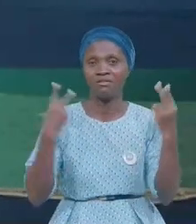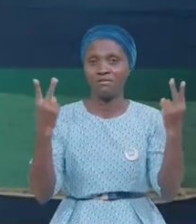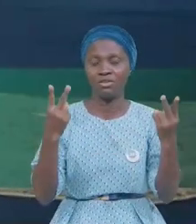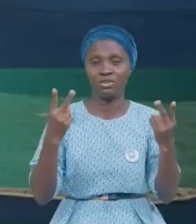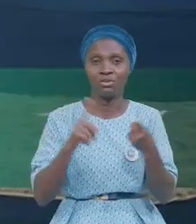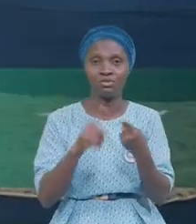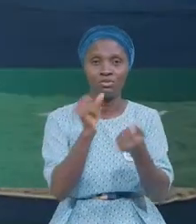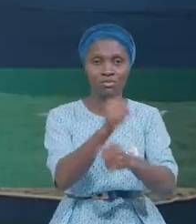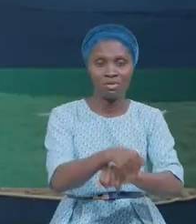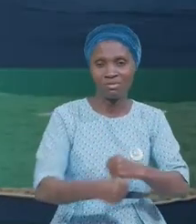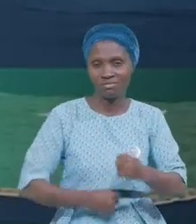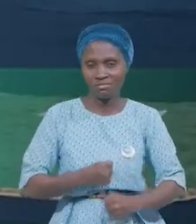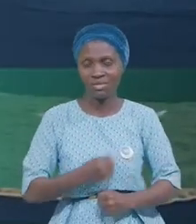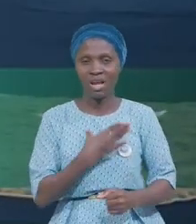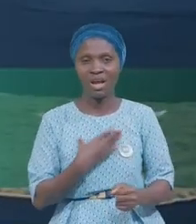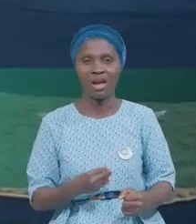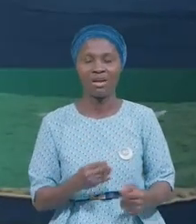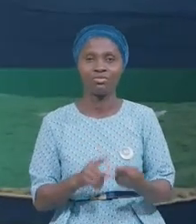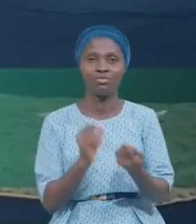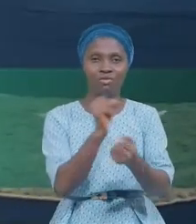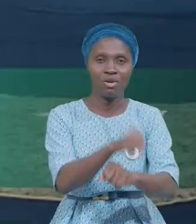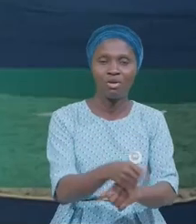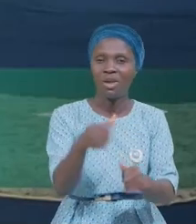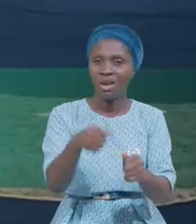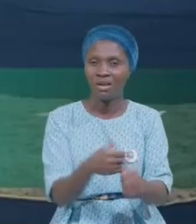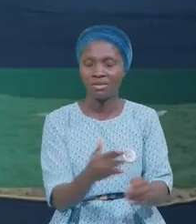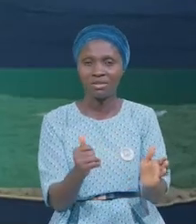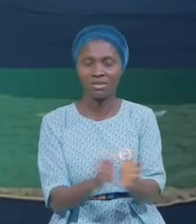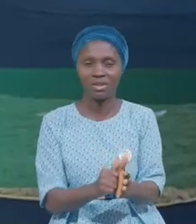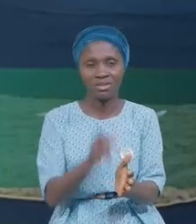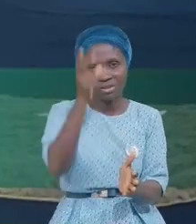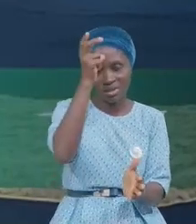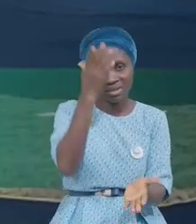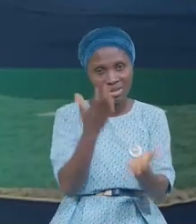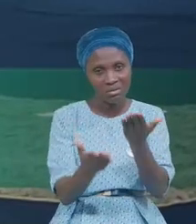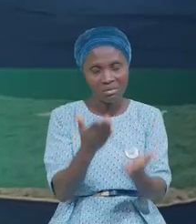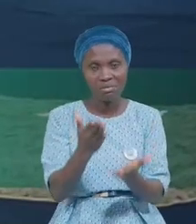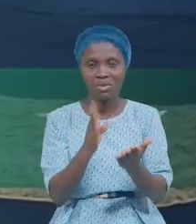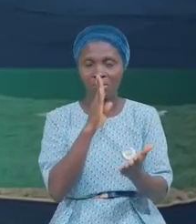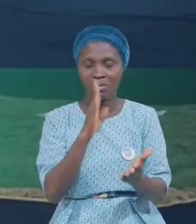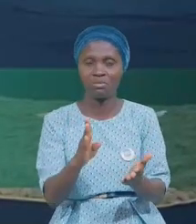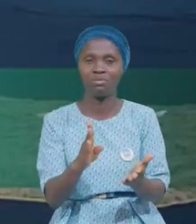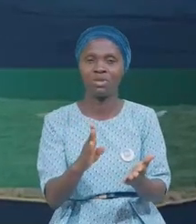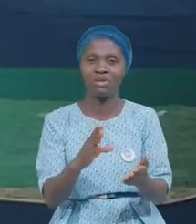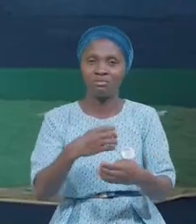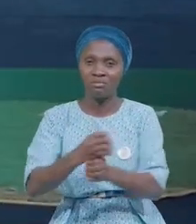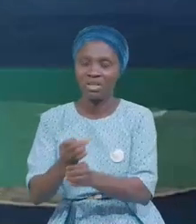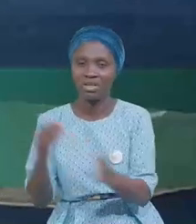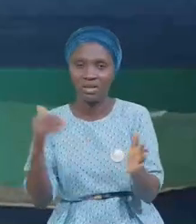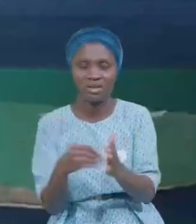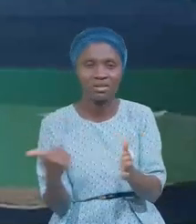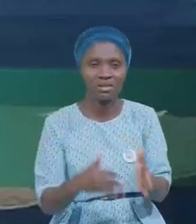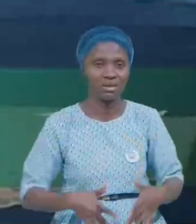sur tout ce que Satan peut envoyé dans la vie de qui que ce soit. Troisième élément, les miracles,